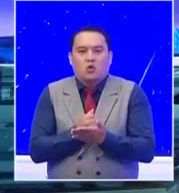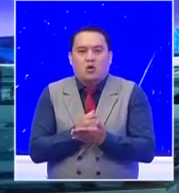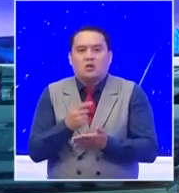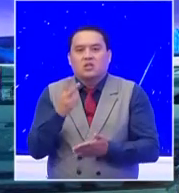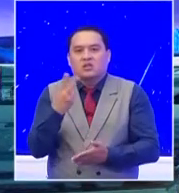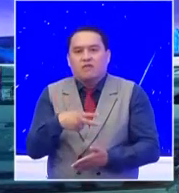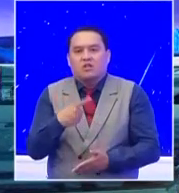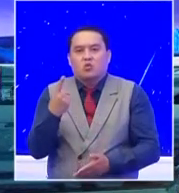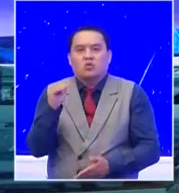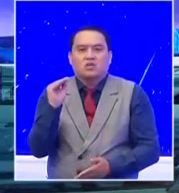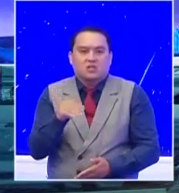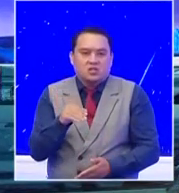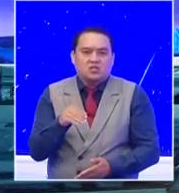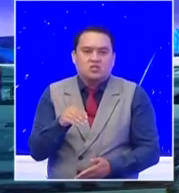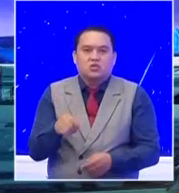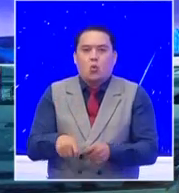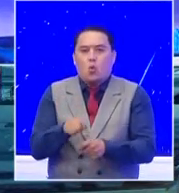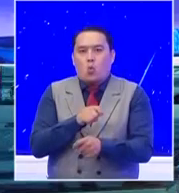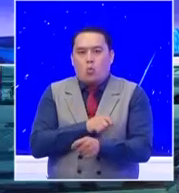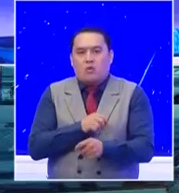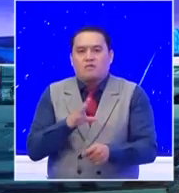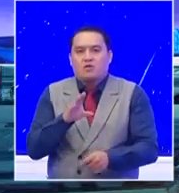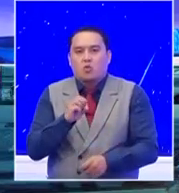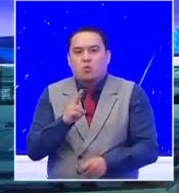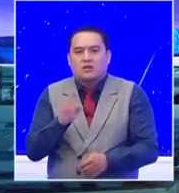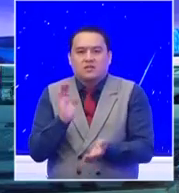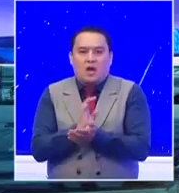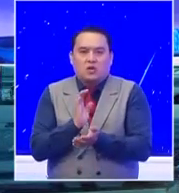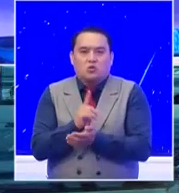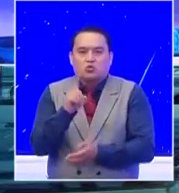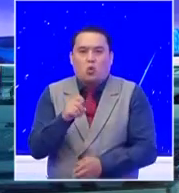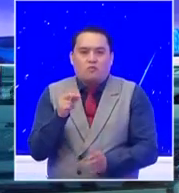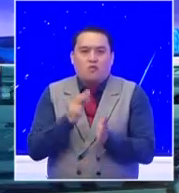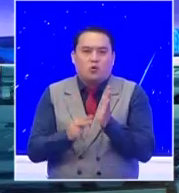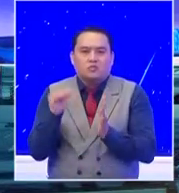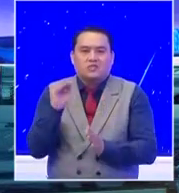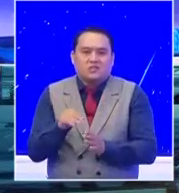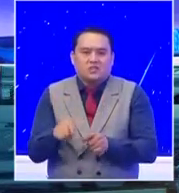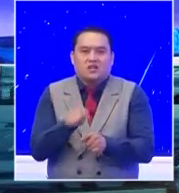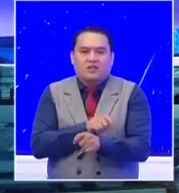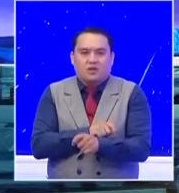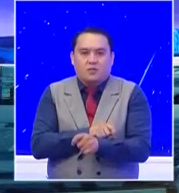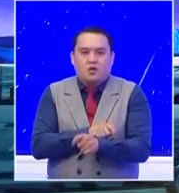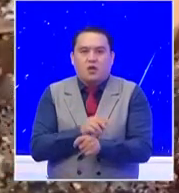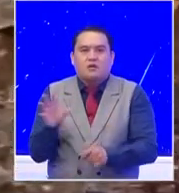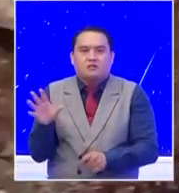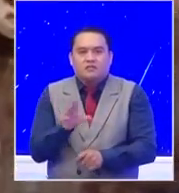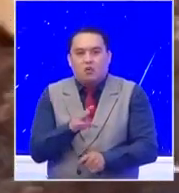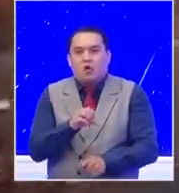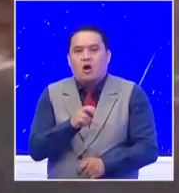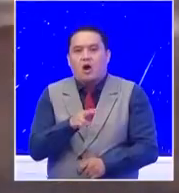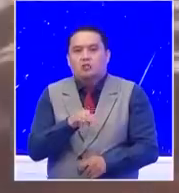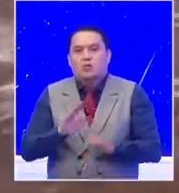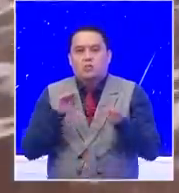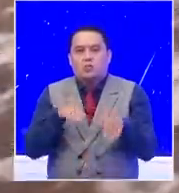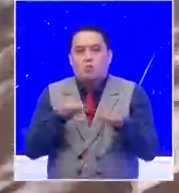около 21 тысячи кубометров нефтепродуктов. Загрязненными оказались 180 тысяч квадратных метров грунта. В Карском